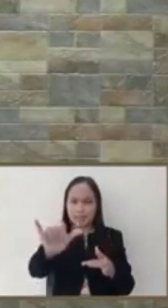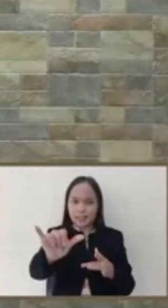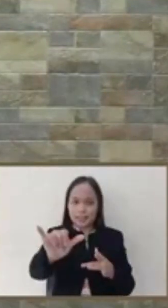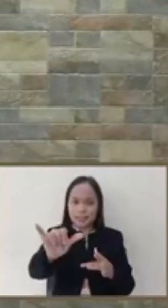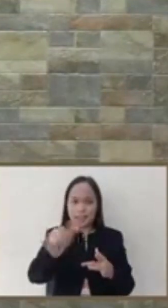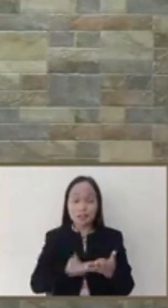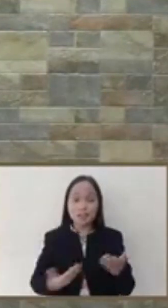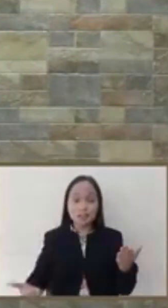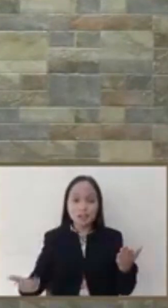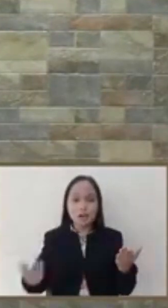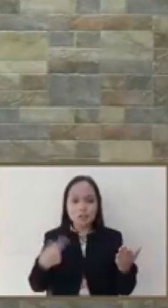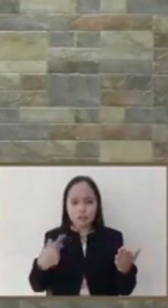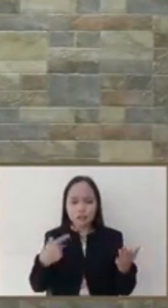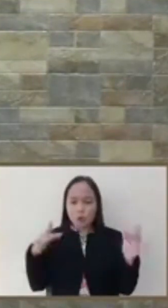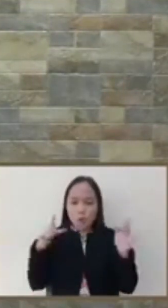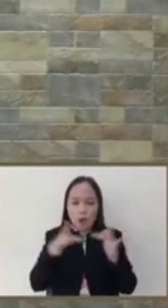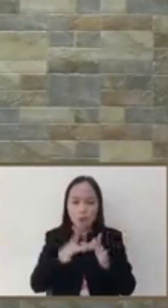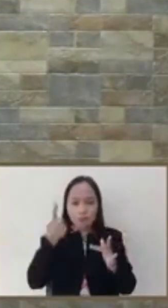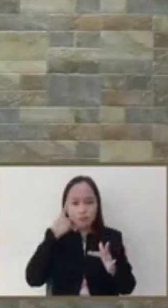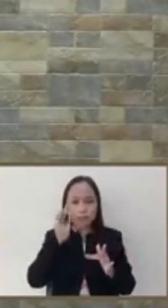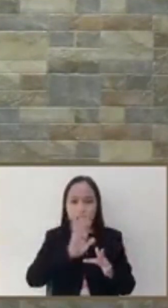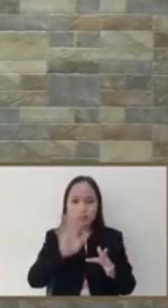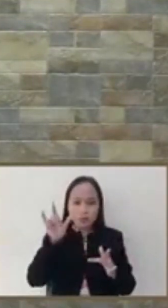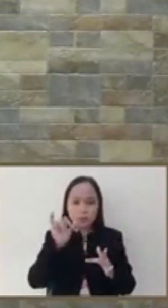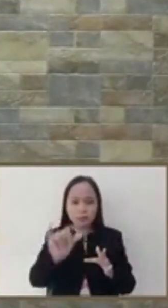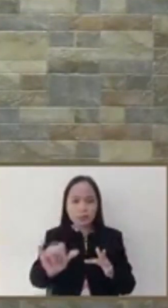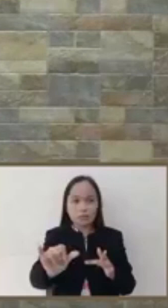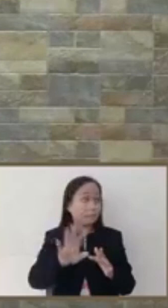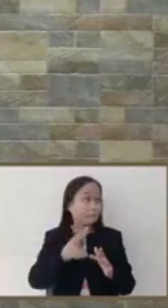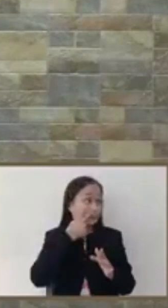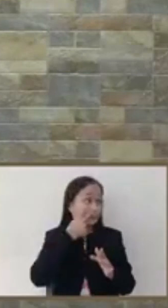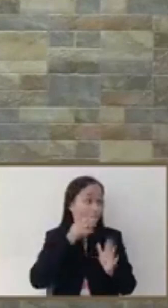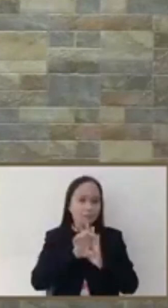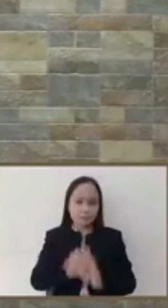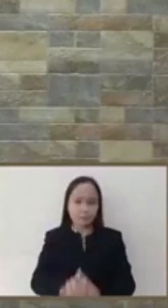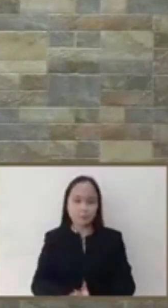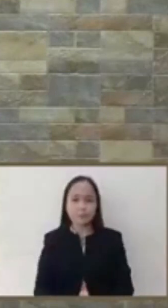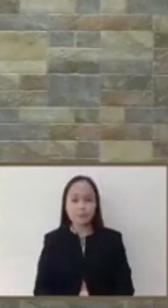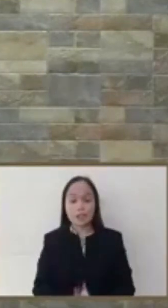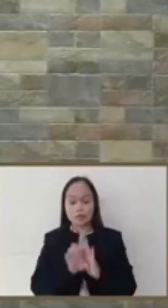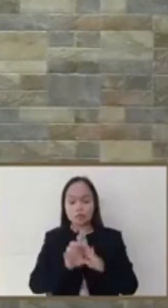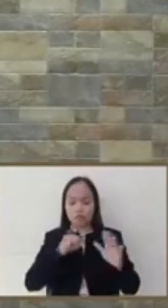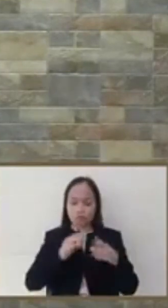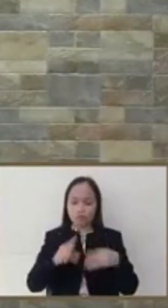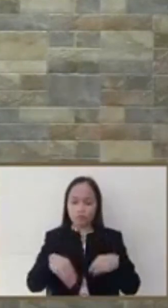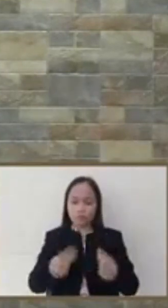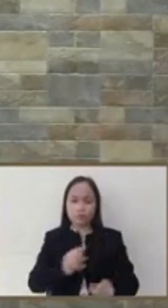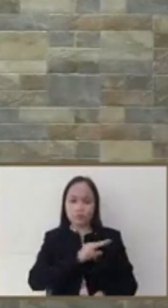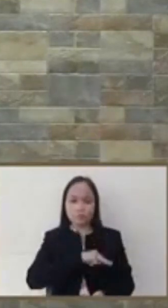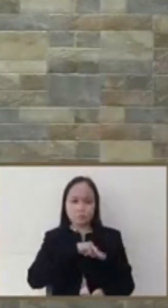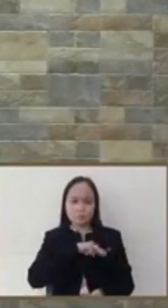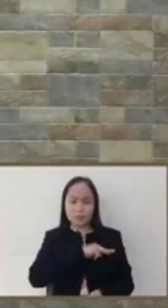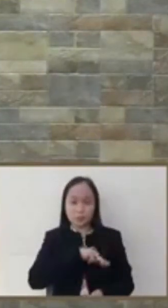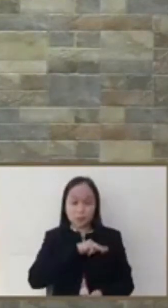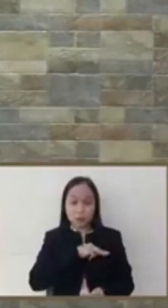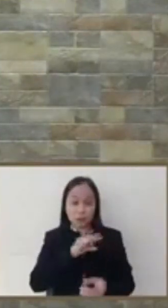eternity. May kinalaman po ito sa eternity. Now, listen. For example, nagbigay po tayo sa mission. Alright? Wala po tayo doon, mga